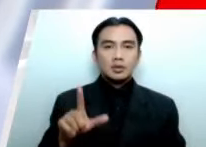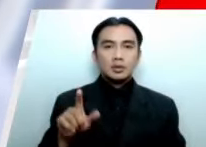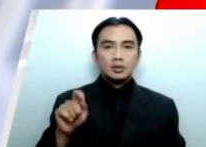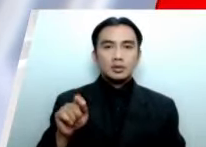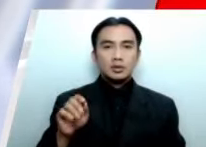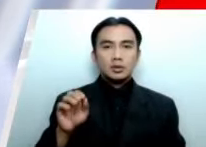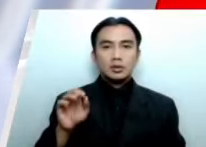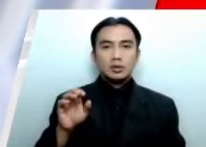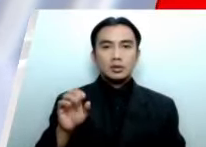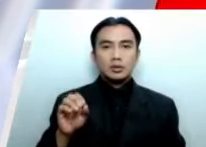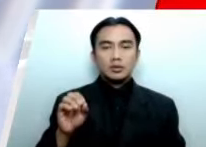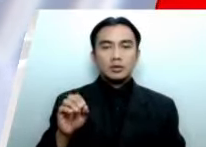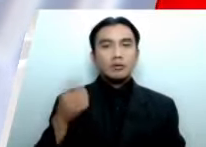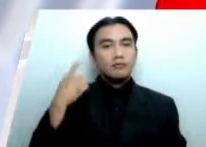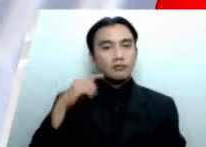necessary